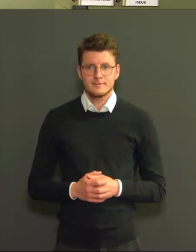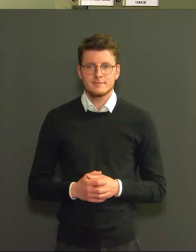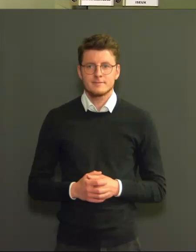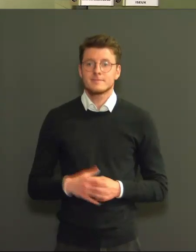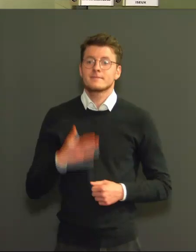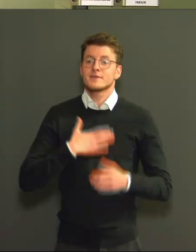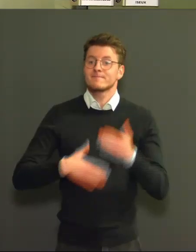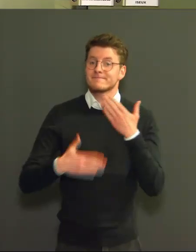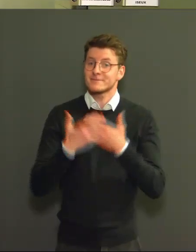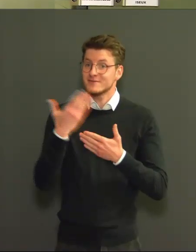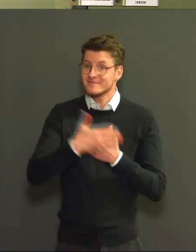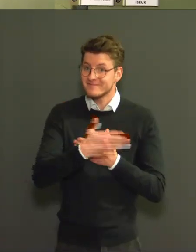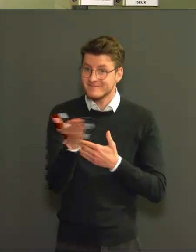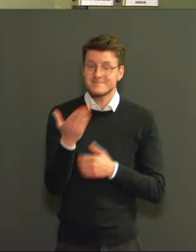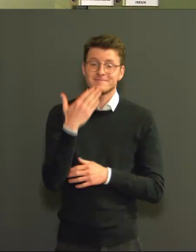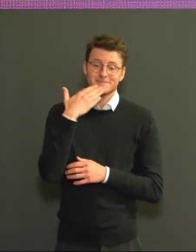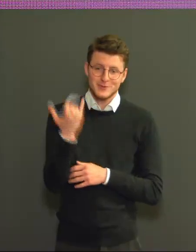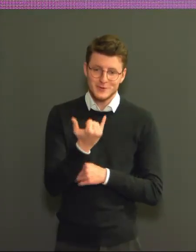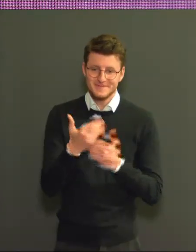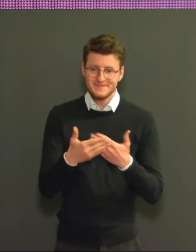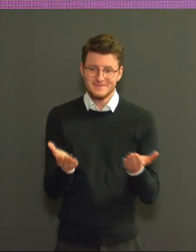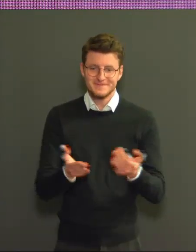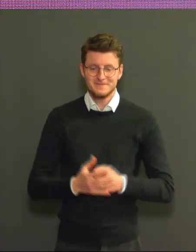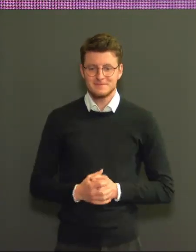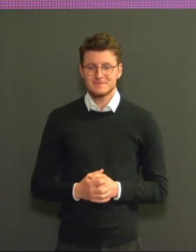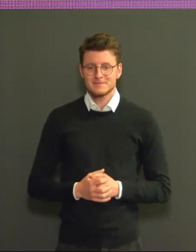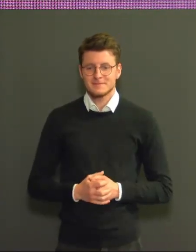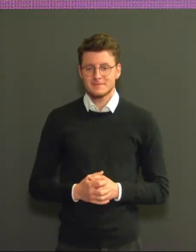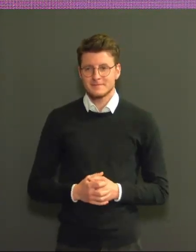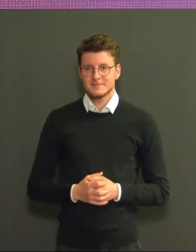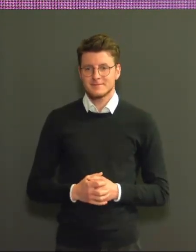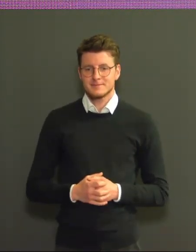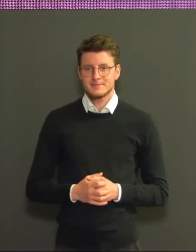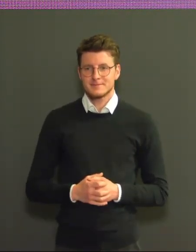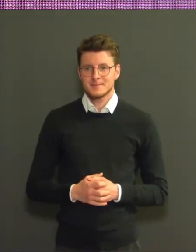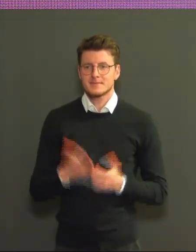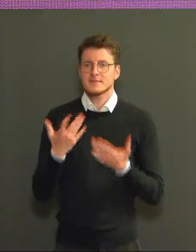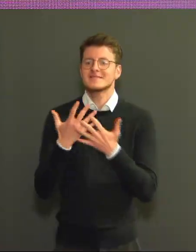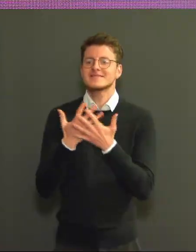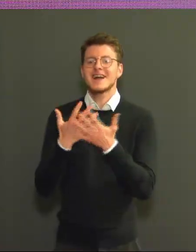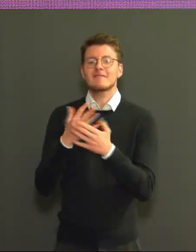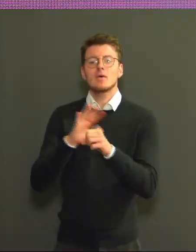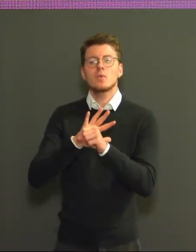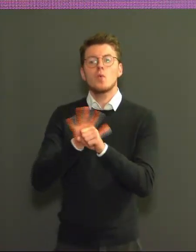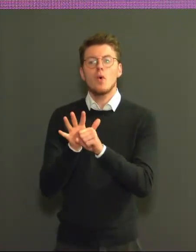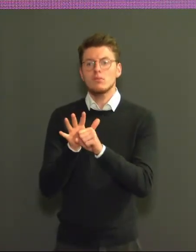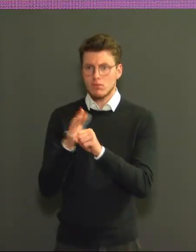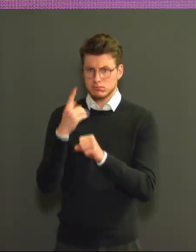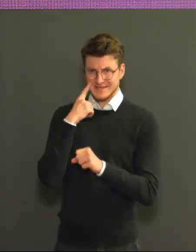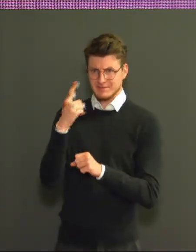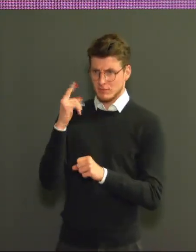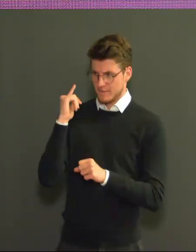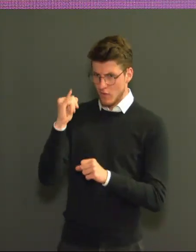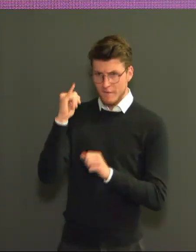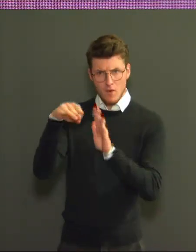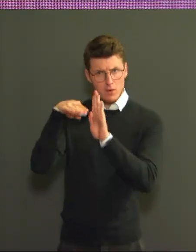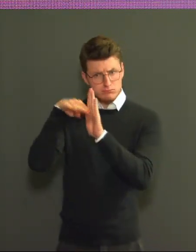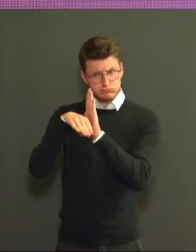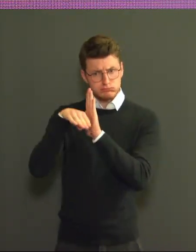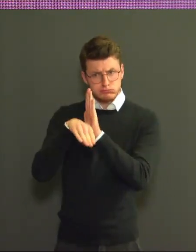Goedemorgen iedereen, bonjour tout le monde. De coronacijfers blijven overtuigend dalen. Van